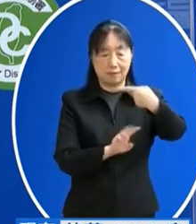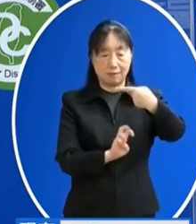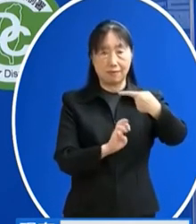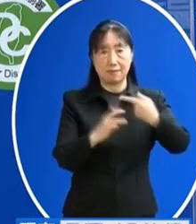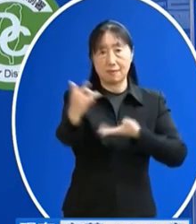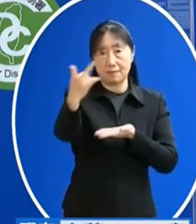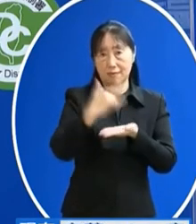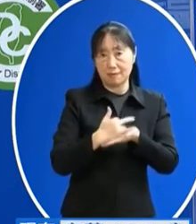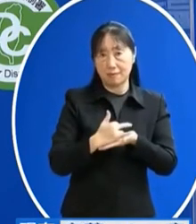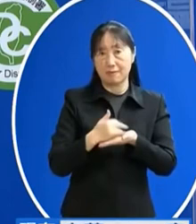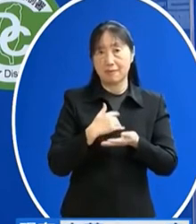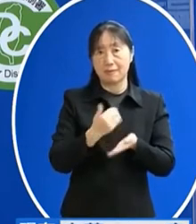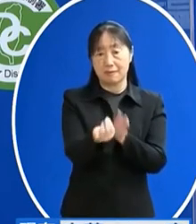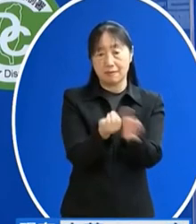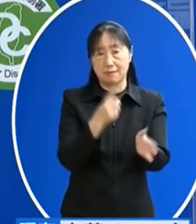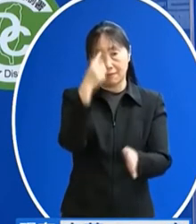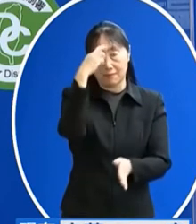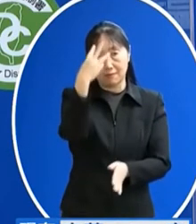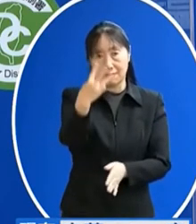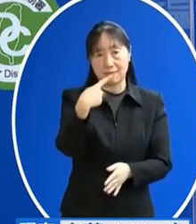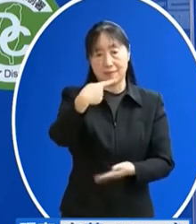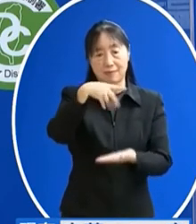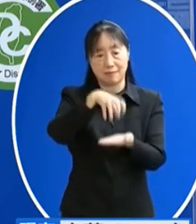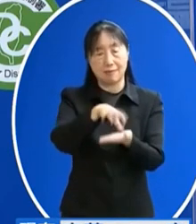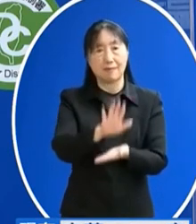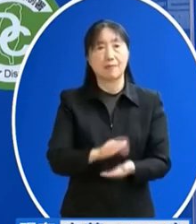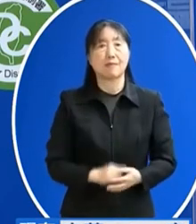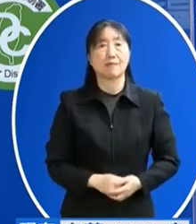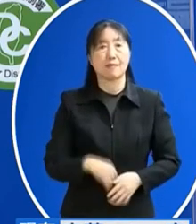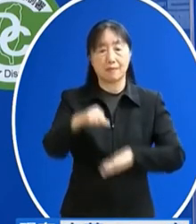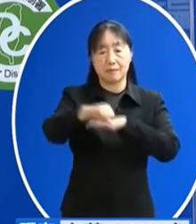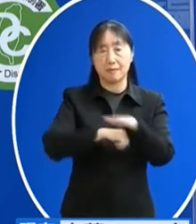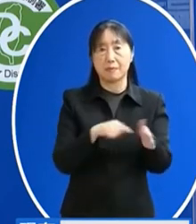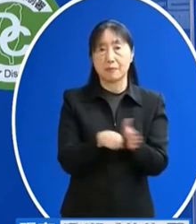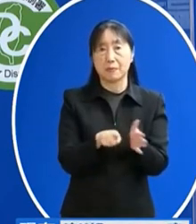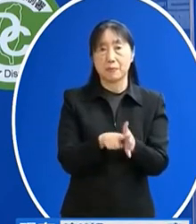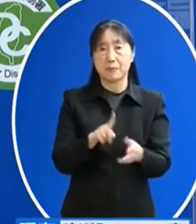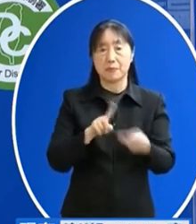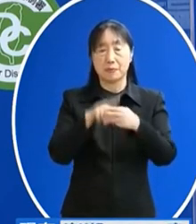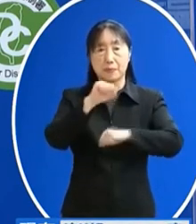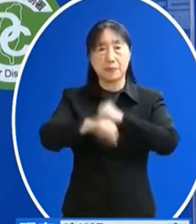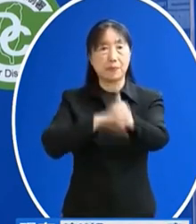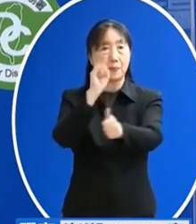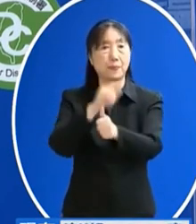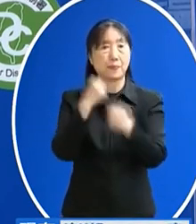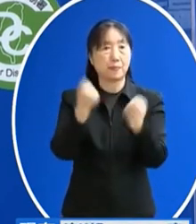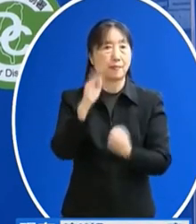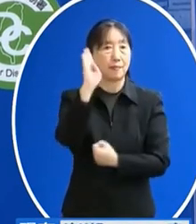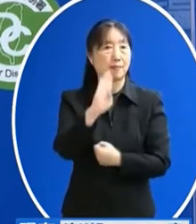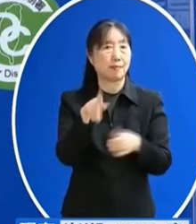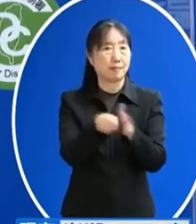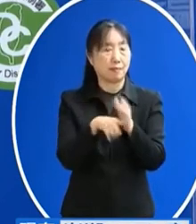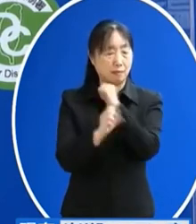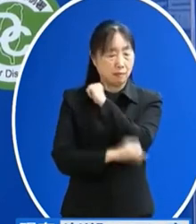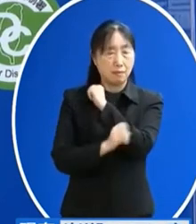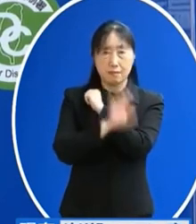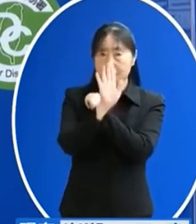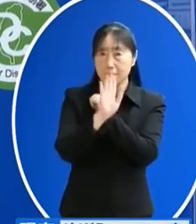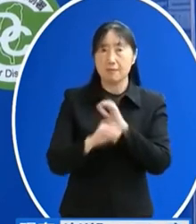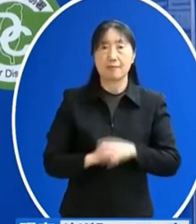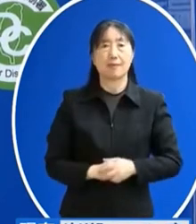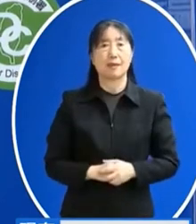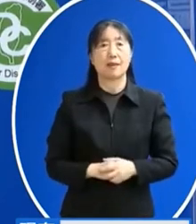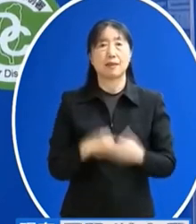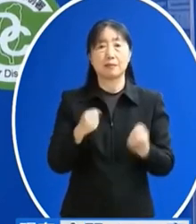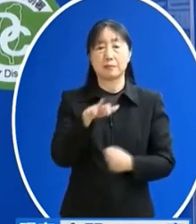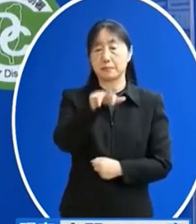国，有3日前的阴性检验报告。那入境时主动告知说在搭机的时候有这些腹泻的症状，那